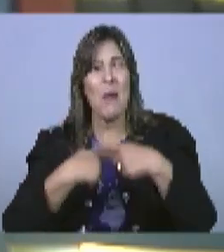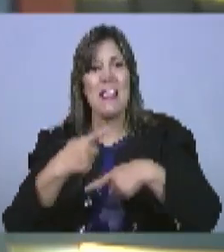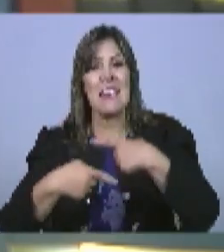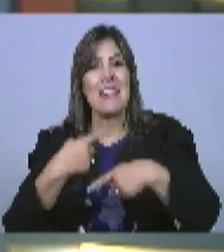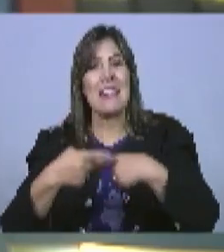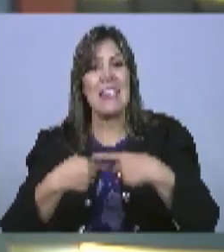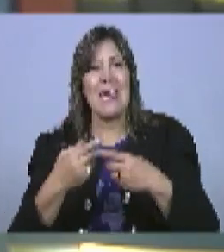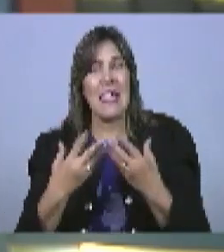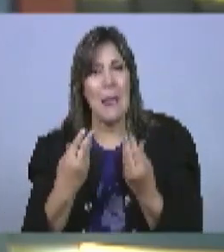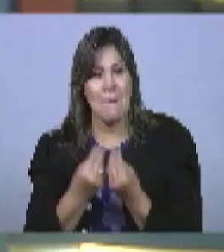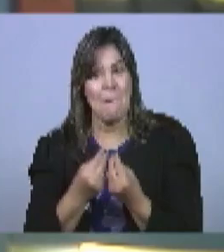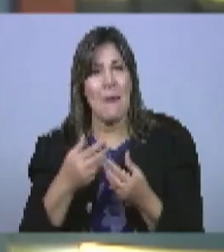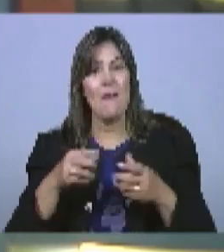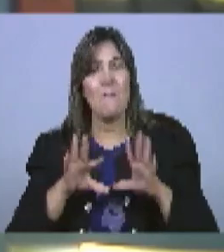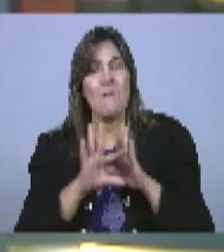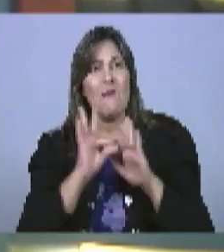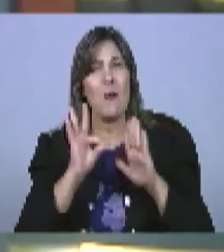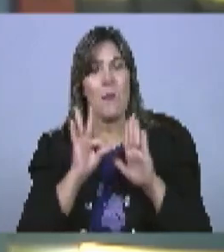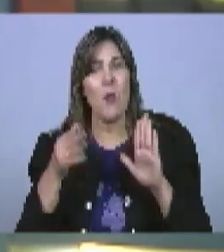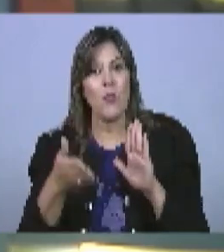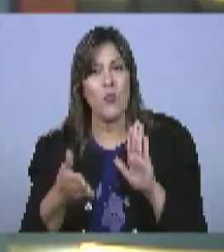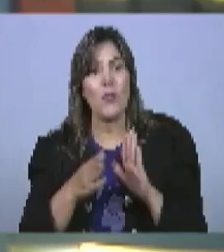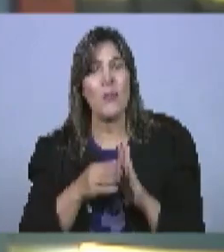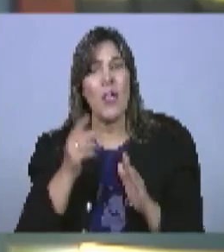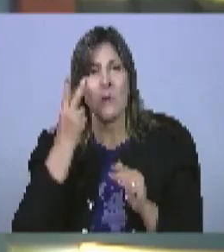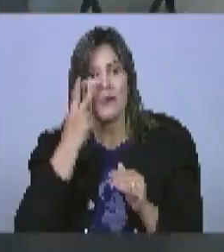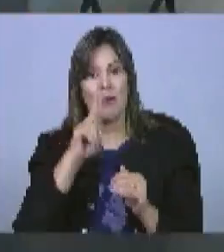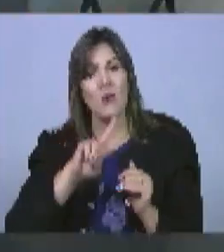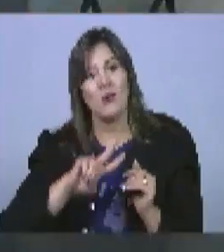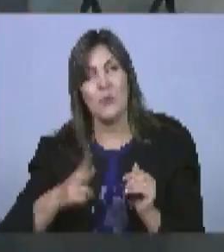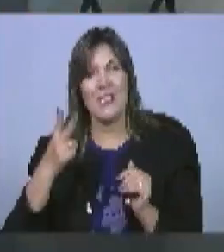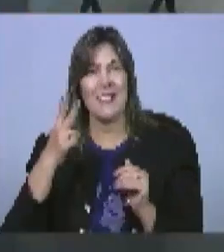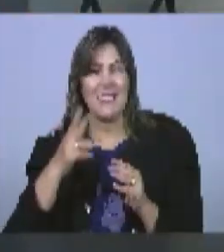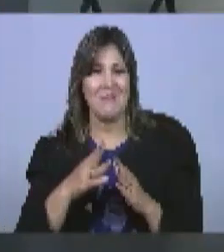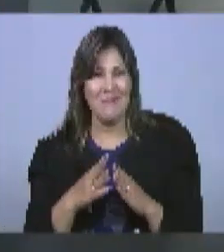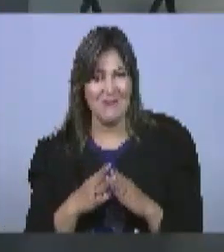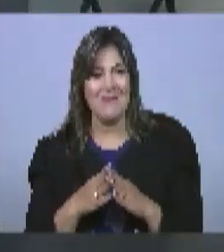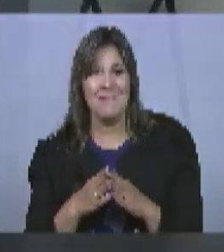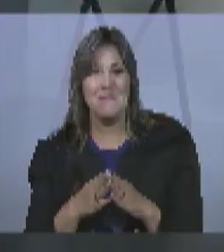ايضا نواصل الكلام في هذا الموضوع ولكن من زاويه اخرى